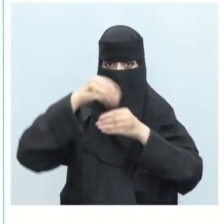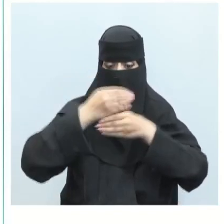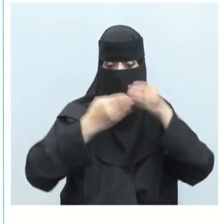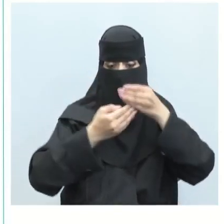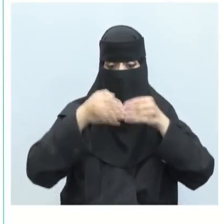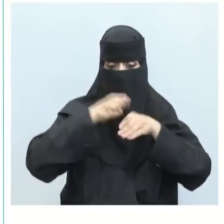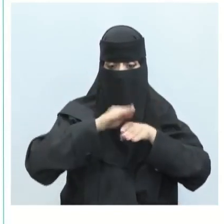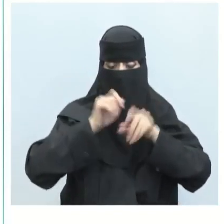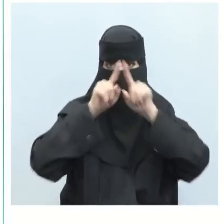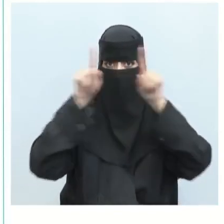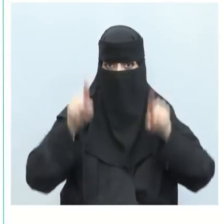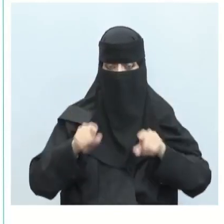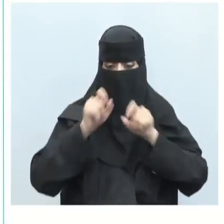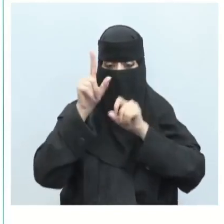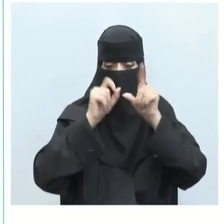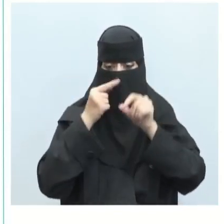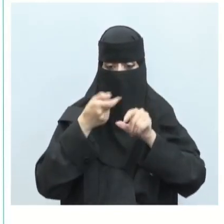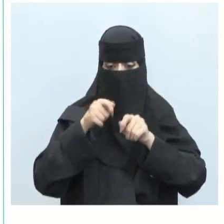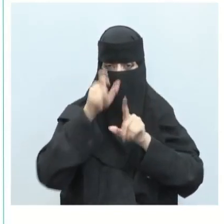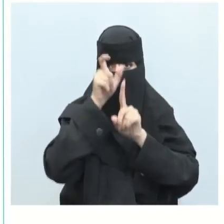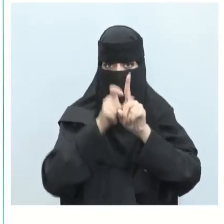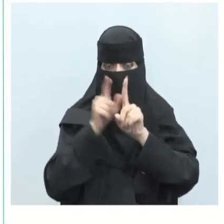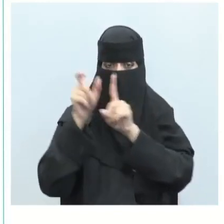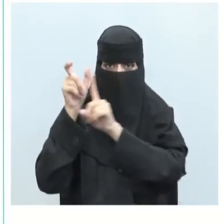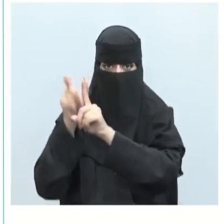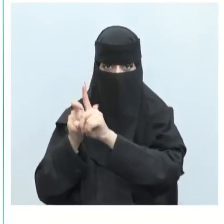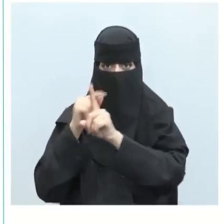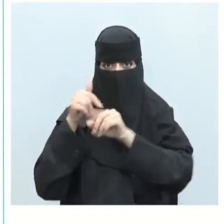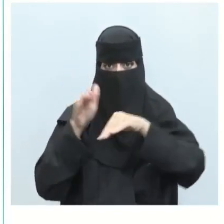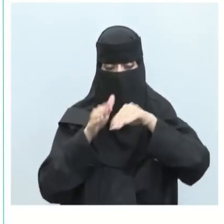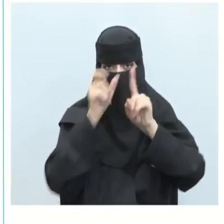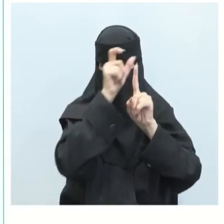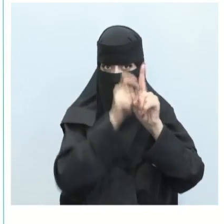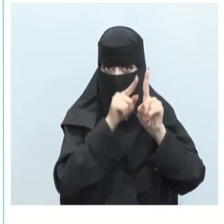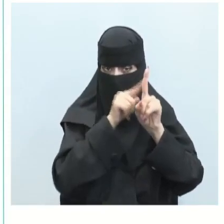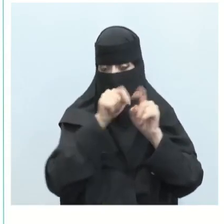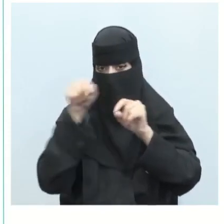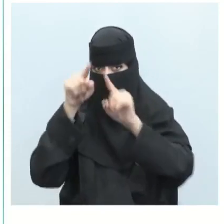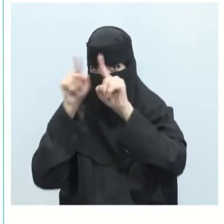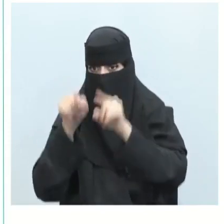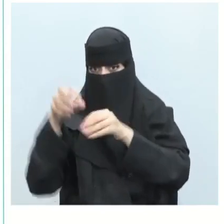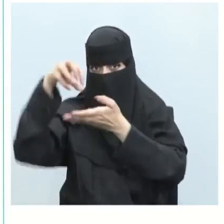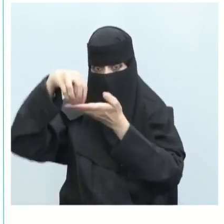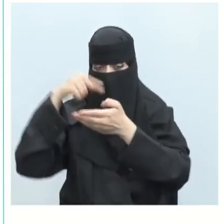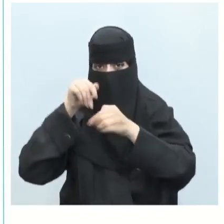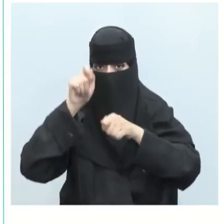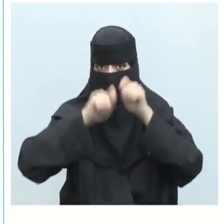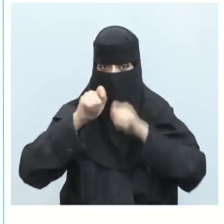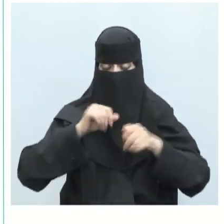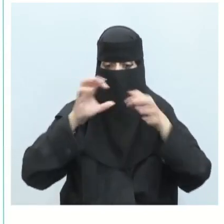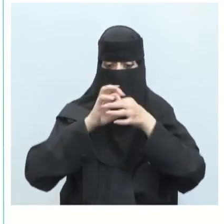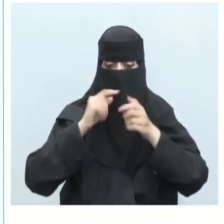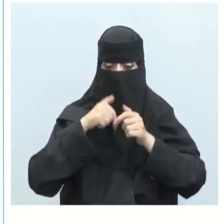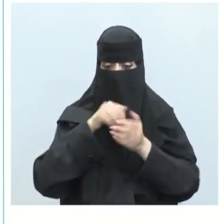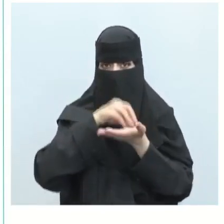لنقل المحتوى المبني على الويب بين عميل وخادم باستخدام اتصال بواسطه بروتوكول